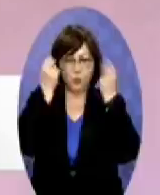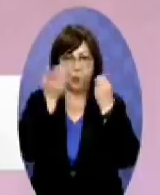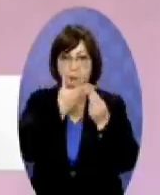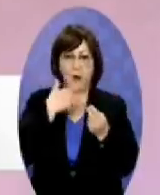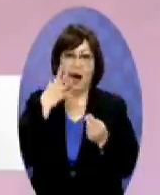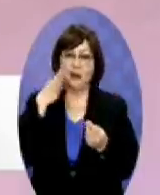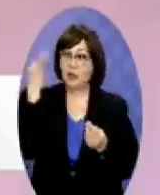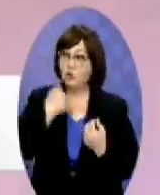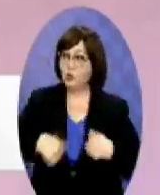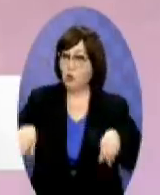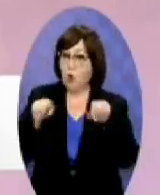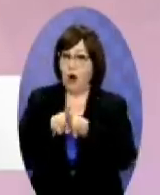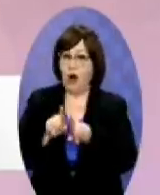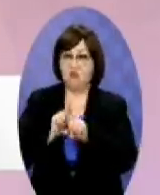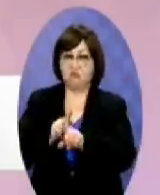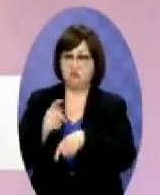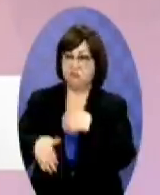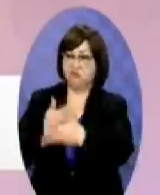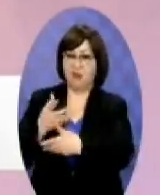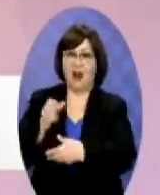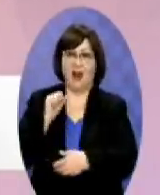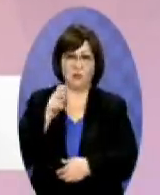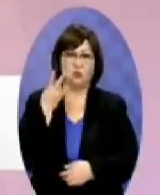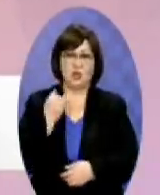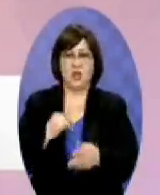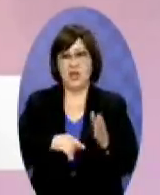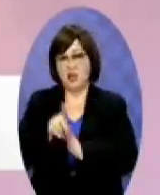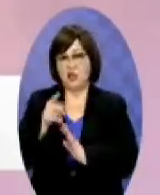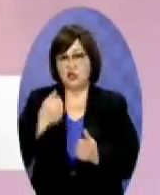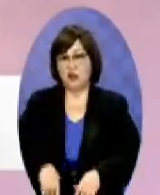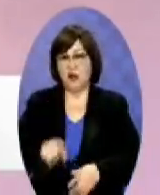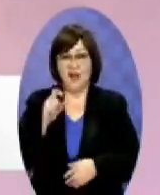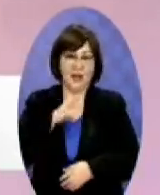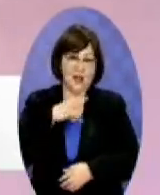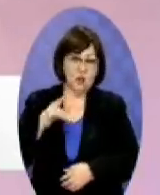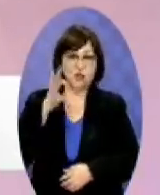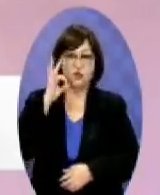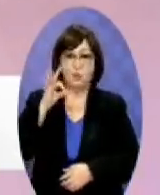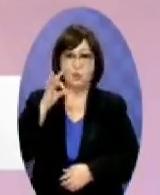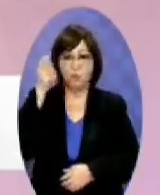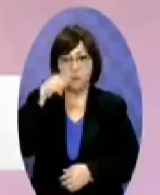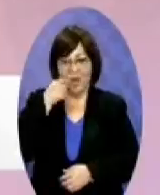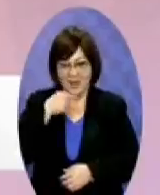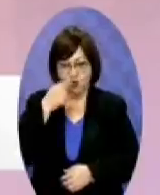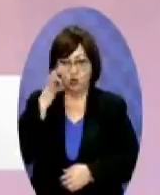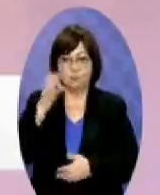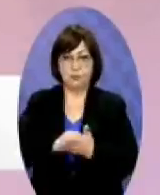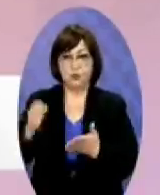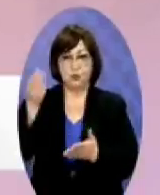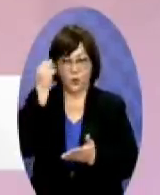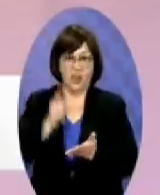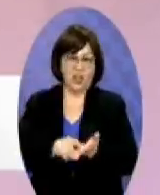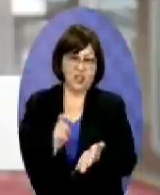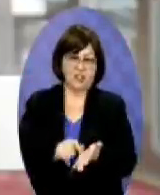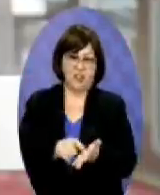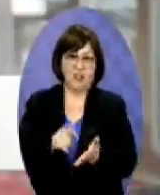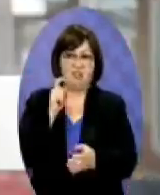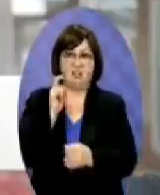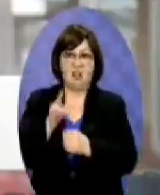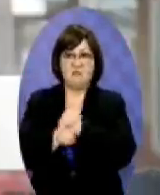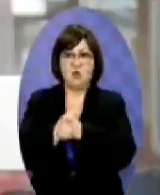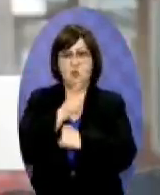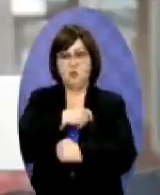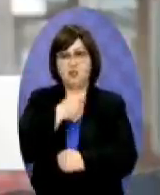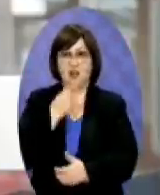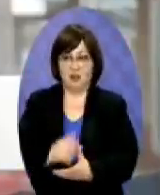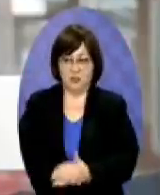болгох аюултай. Тиймээс хамгийн ихэнд их хэлээрээ ярьж зөв бичиж сурах нь чухал байна гэдгийг хэлний мэрэгчлэтнүүд хэлж байлаа. Одоо шил бид